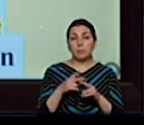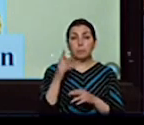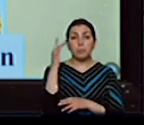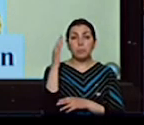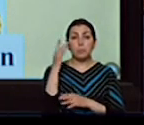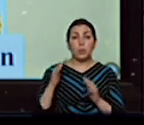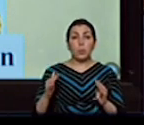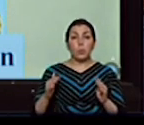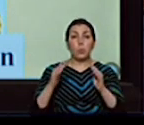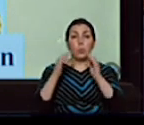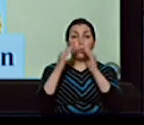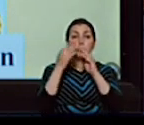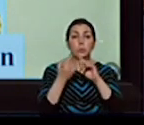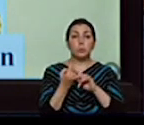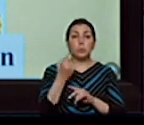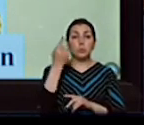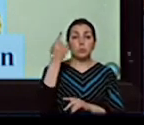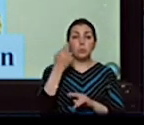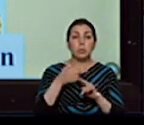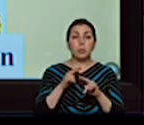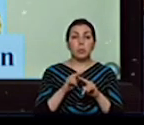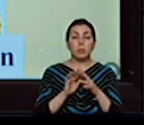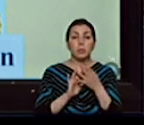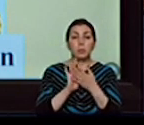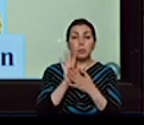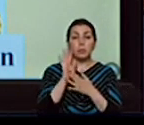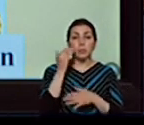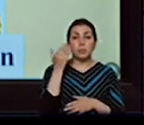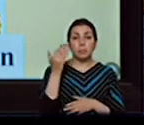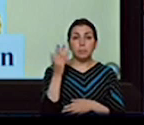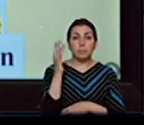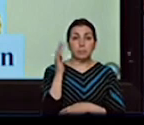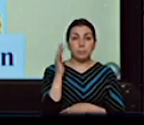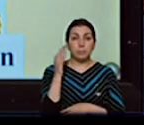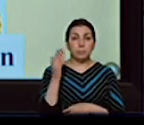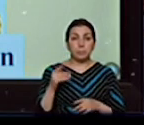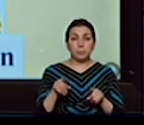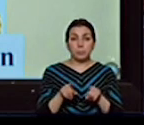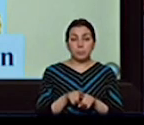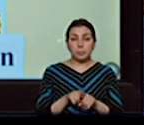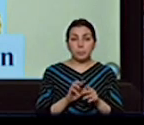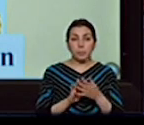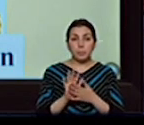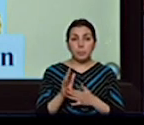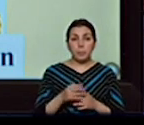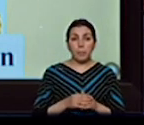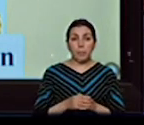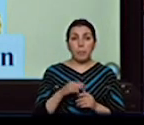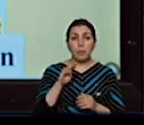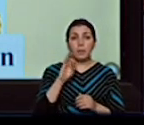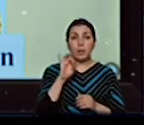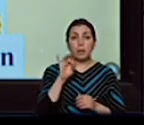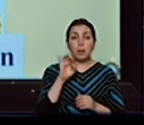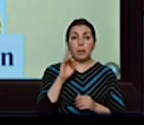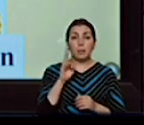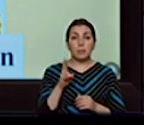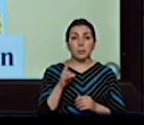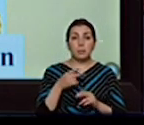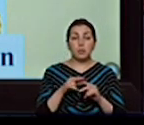Chunki terak juda ham uzun bo'lib osmon falakka qarab ko'tarilib mana shunday o'sadi. Terakni